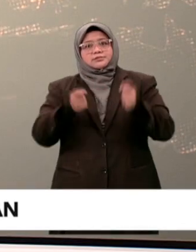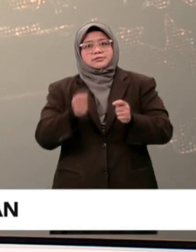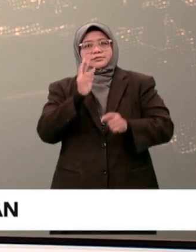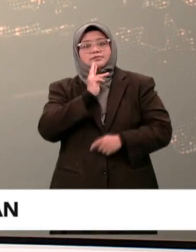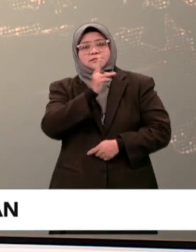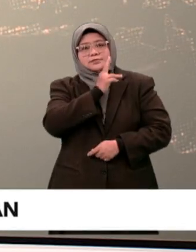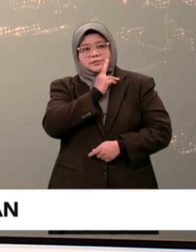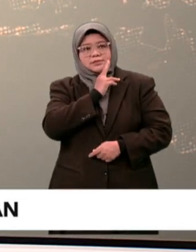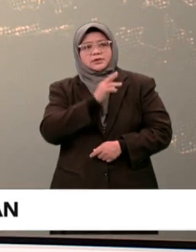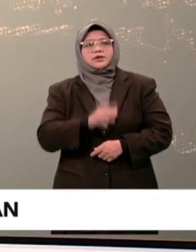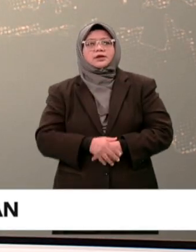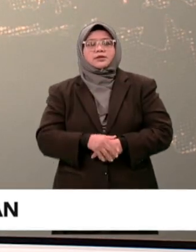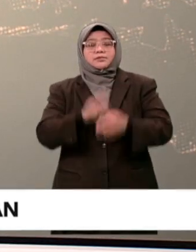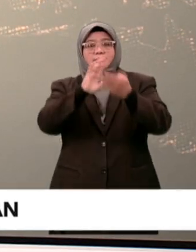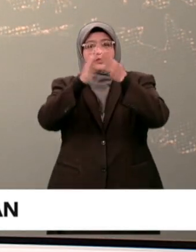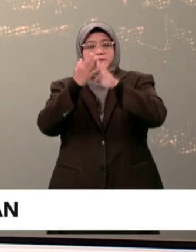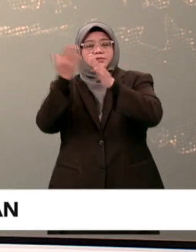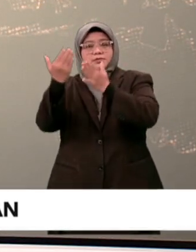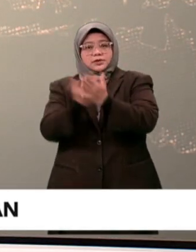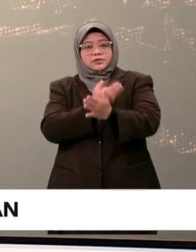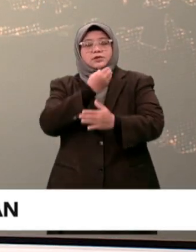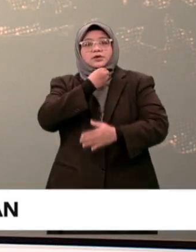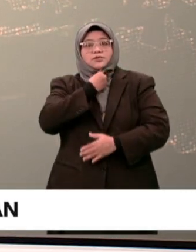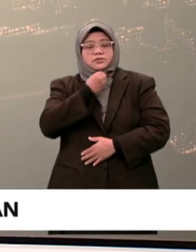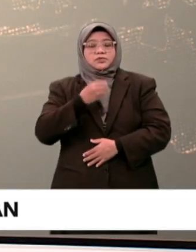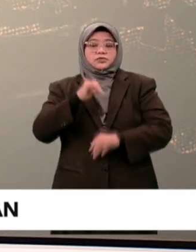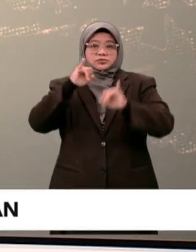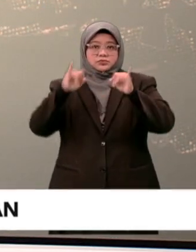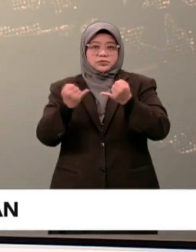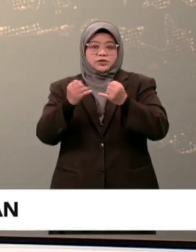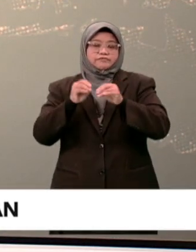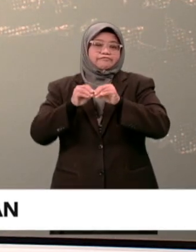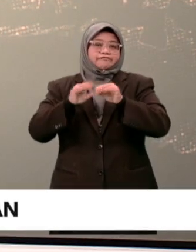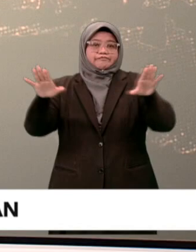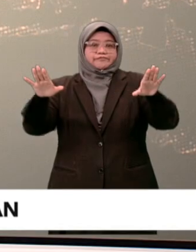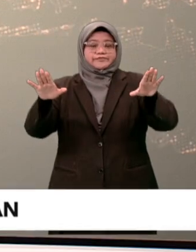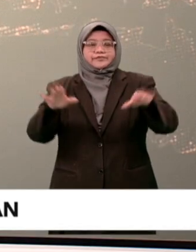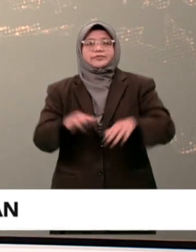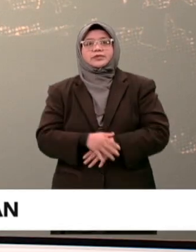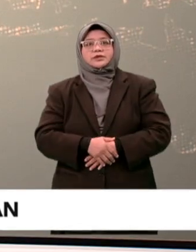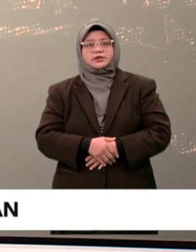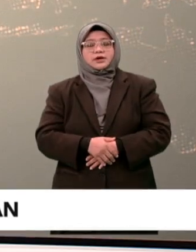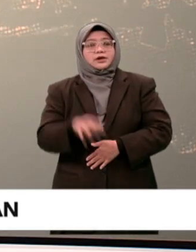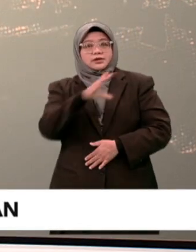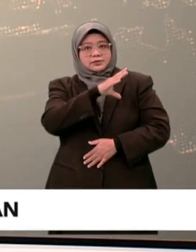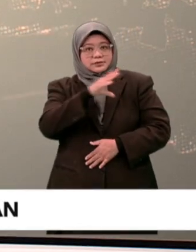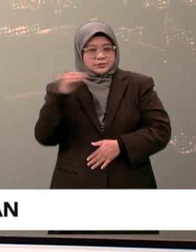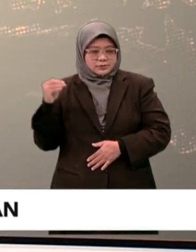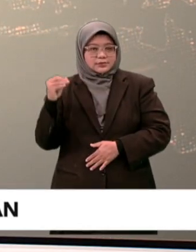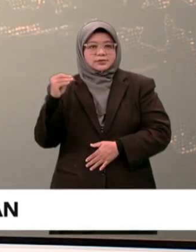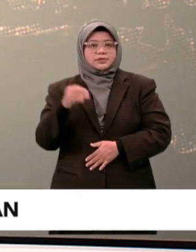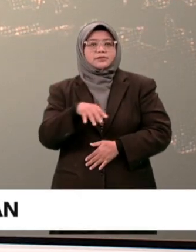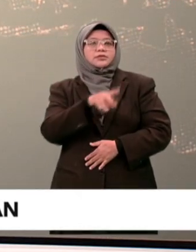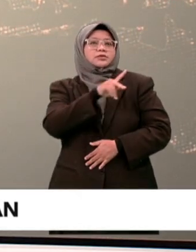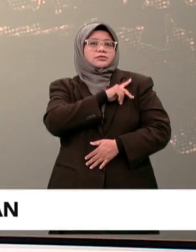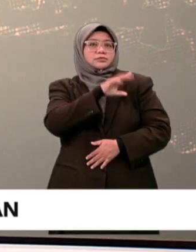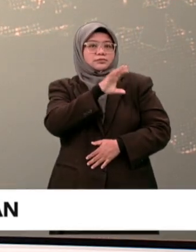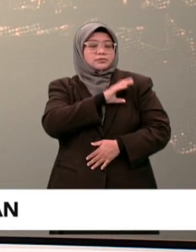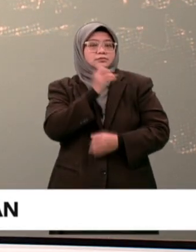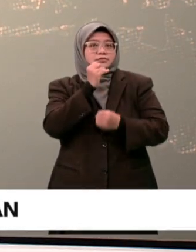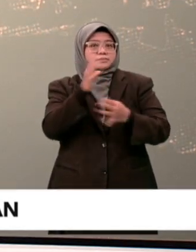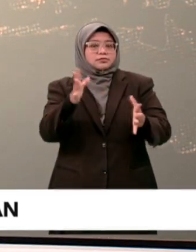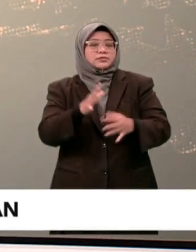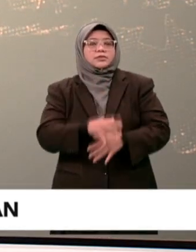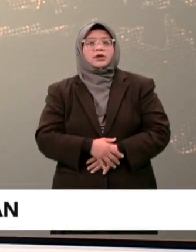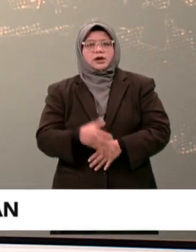dekat Banda baru menglembu ipuh pada Jumat yang tular di media sosial ketulis daerah ipuh ya Hasan berkata